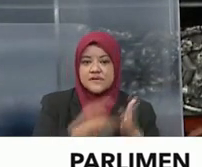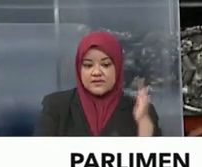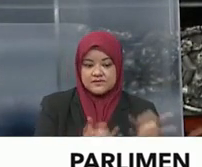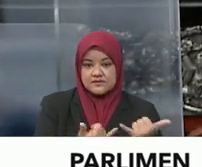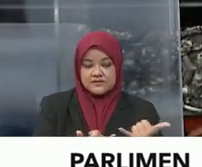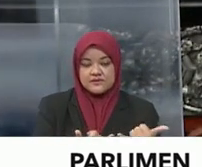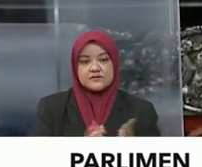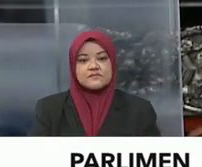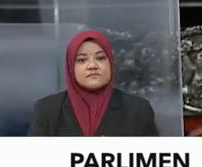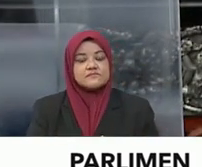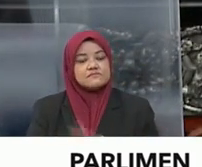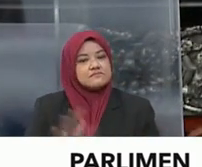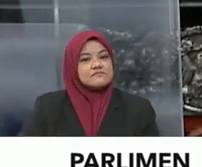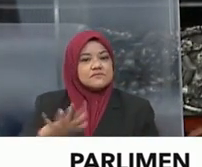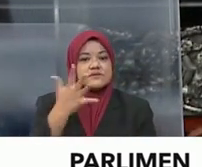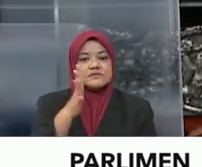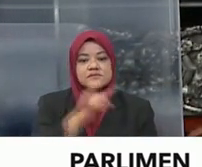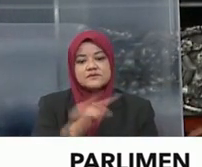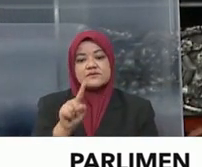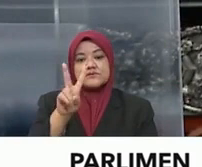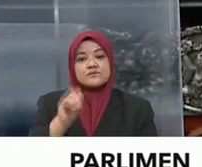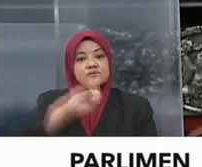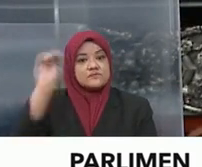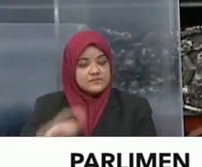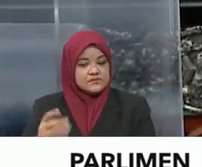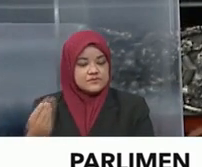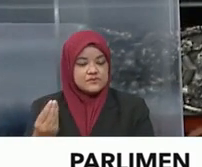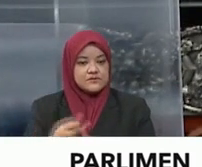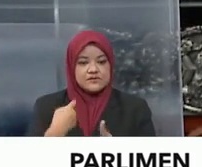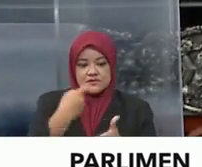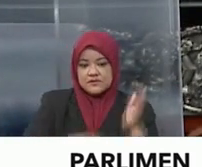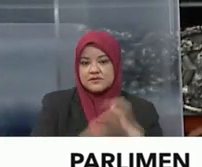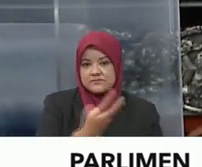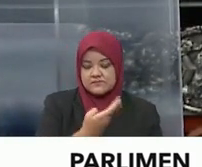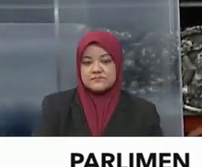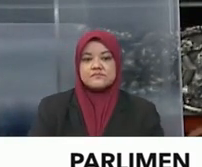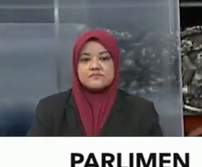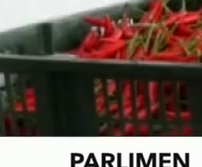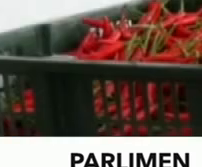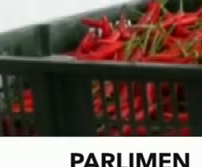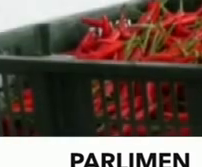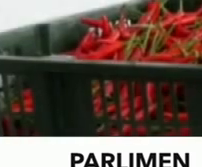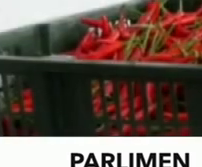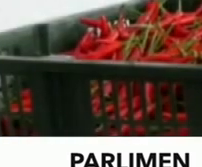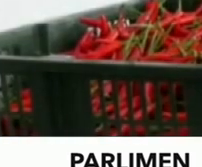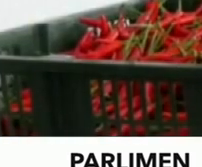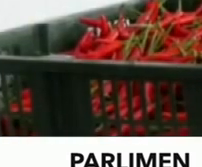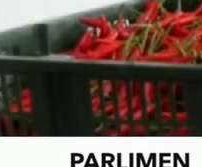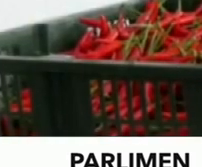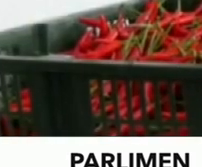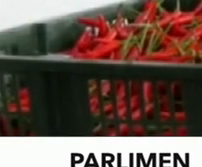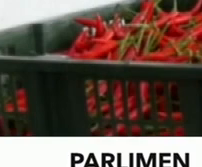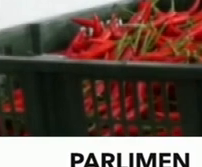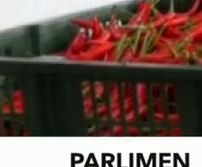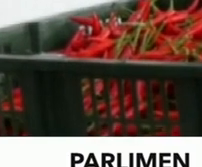pasaran sekarang, iaitu lingkungan 15% ke 20% lebih murah daripada harga pasaran. Media baru-baru ini